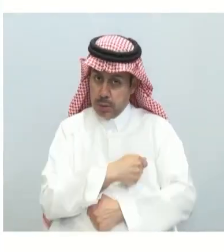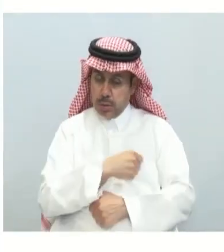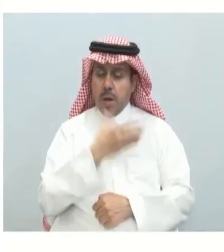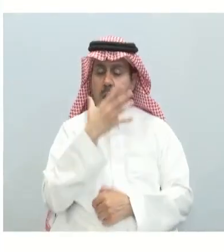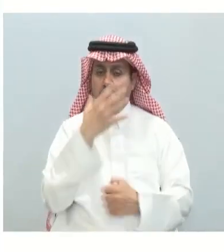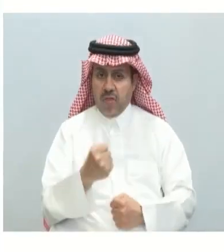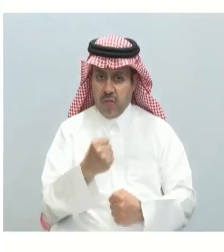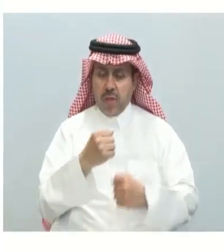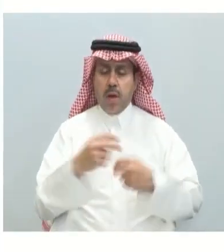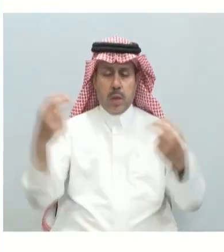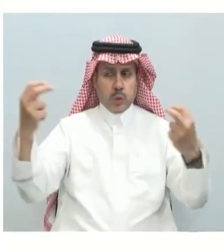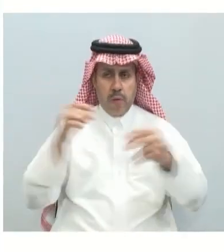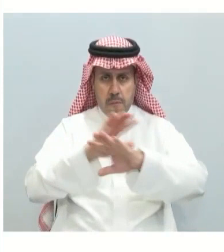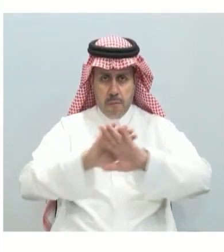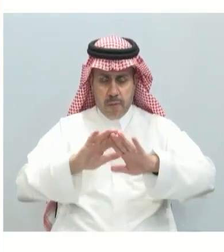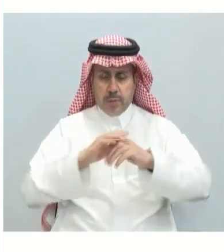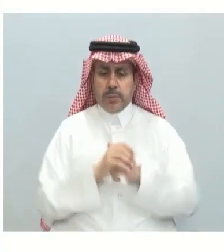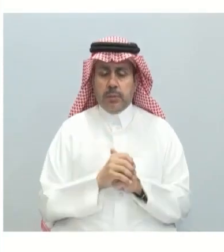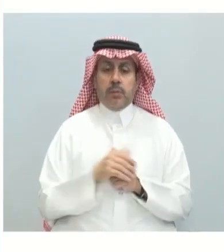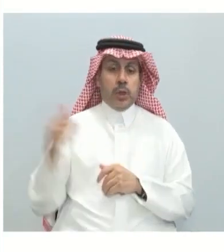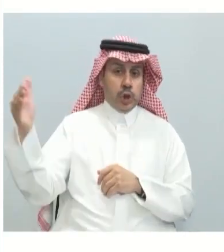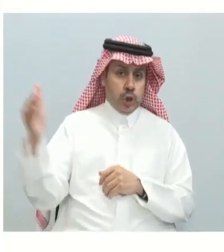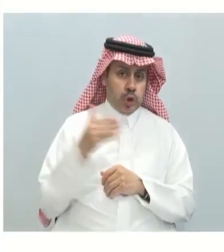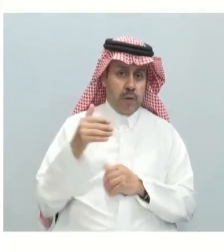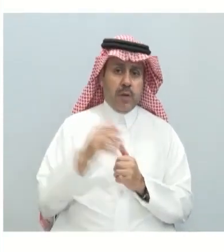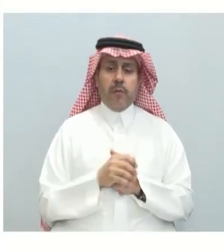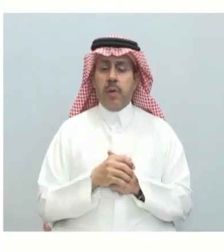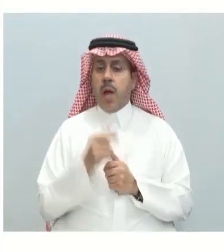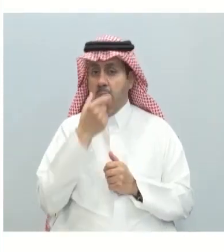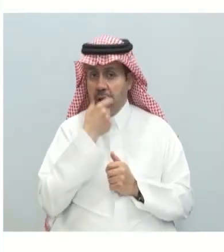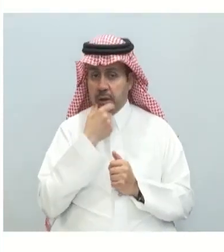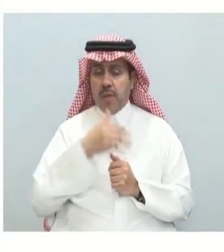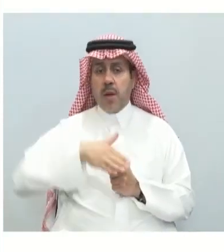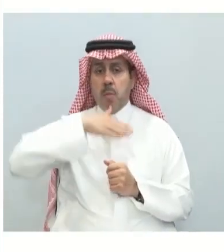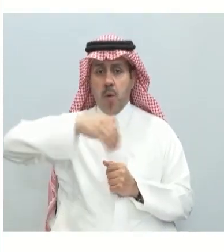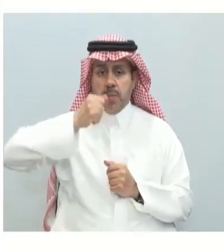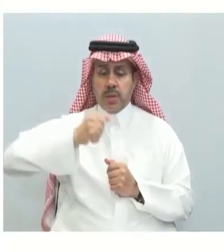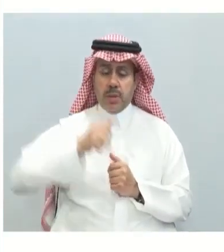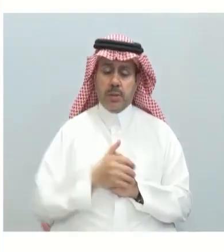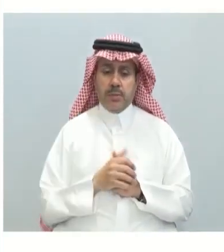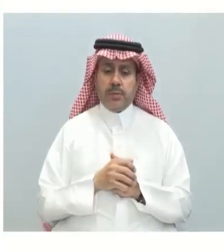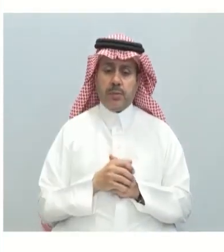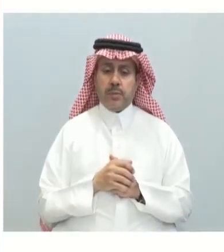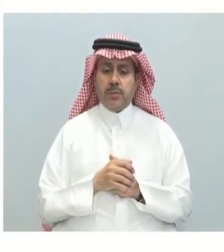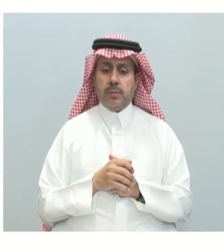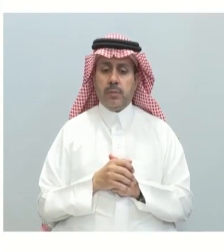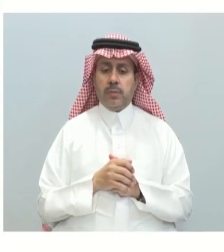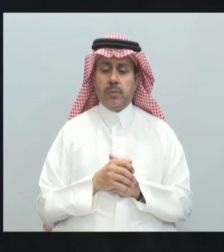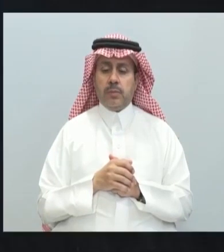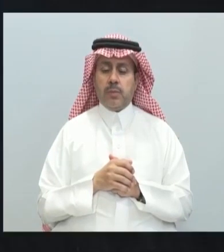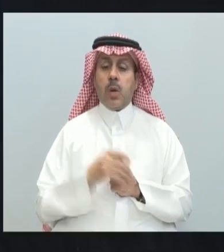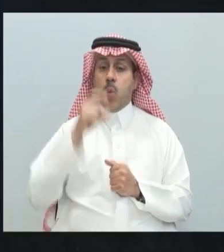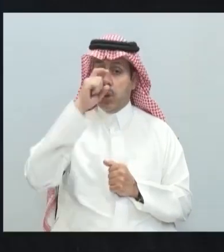وحفظها من نظر الاخرين وقد جاءت في ذلك احاديث عن رسول الله صلى الله عليه وسلم